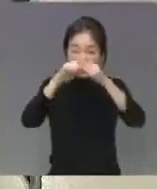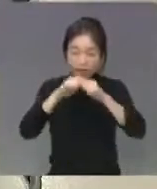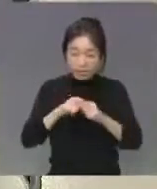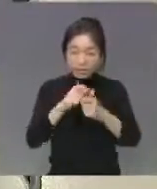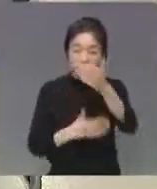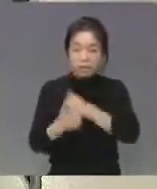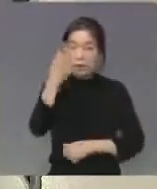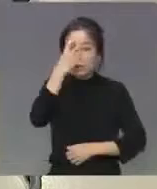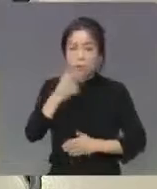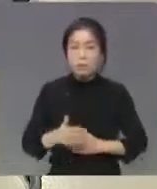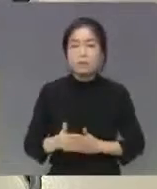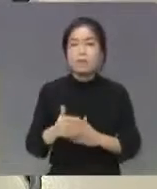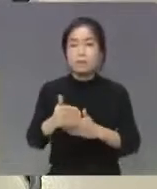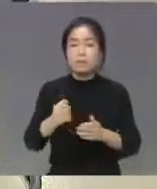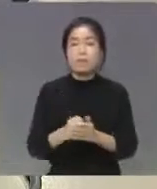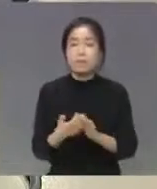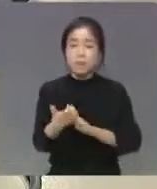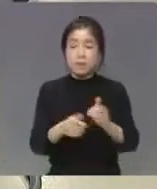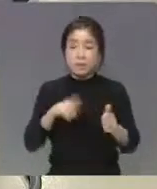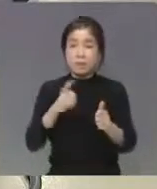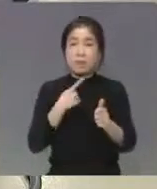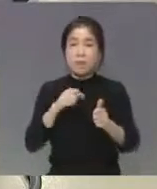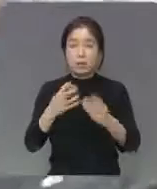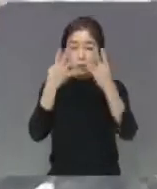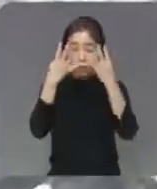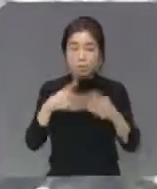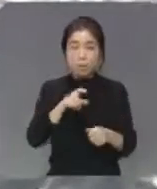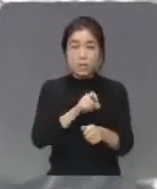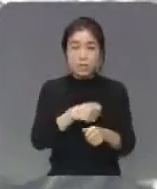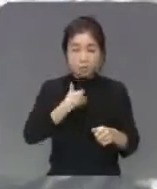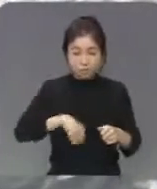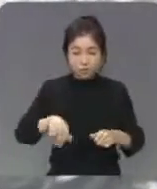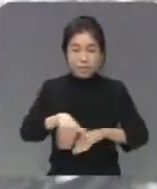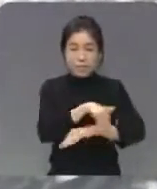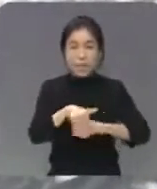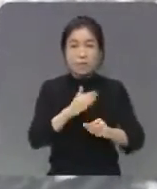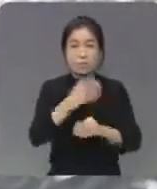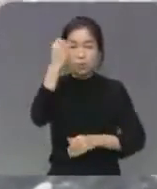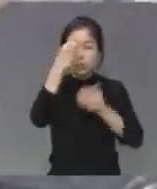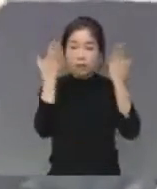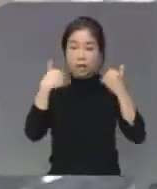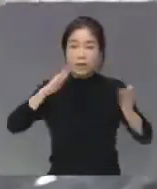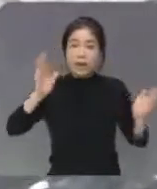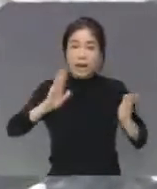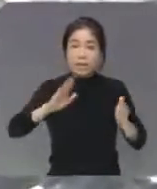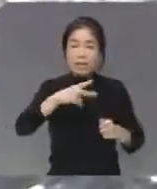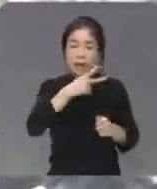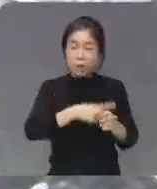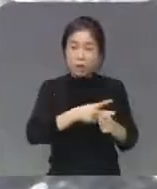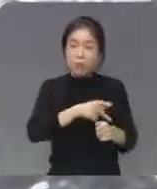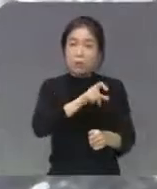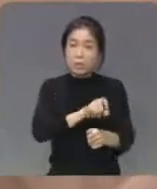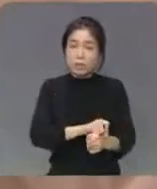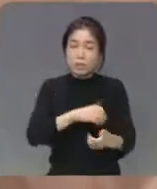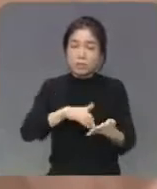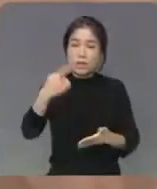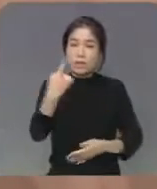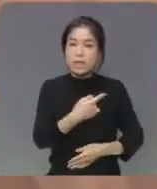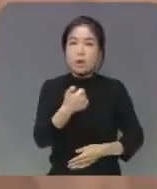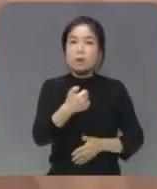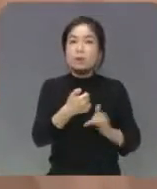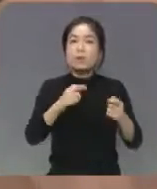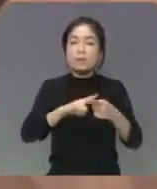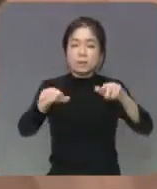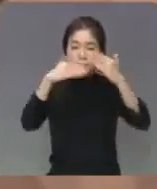역학 조사를 벌입니다 앞서 박진 된 광주 교도소 직원의 자녀가 다니는 고등학교 학생과 교직원 참 50여 명에 대한